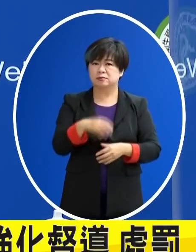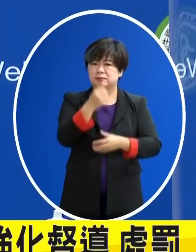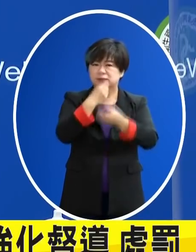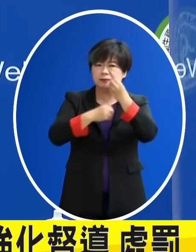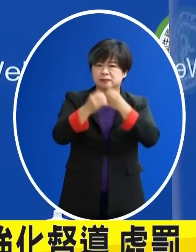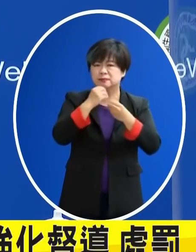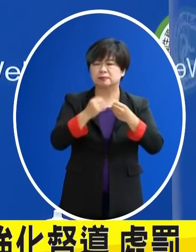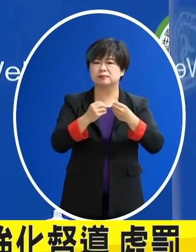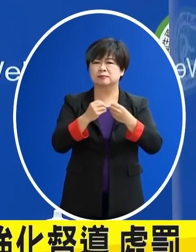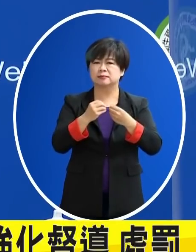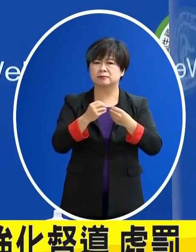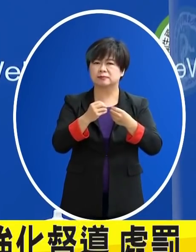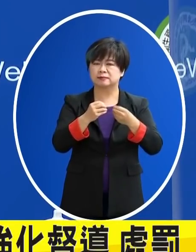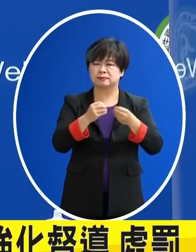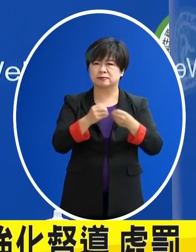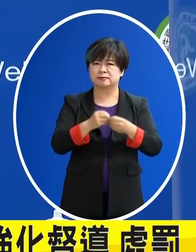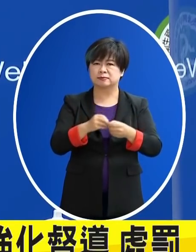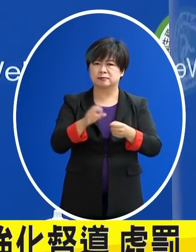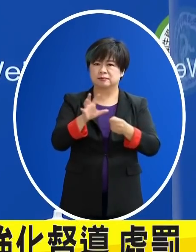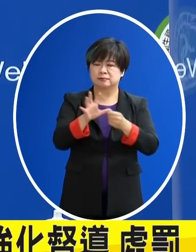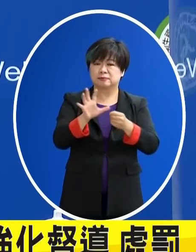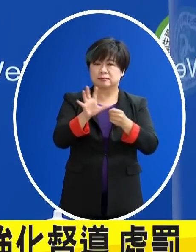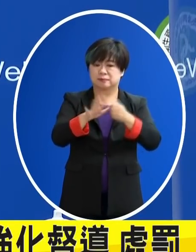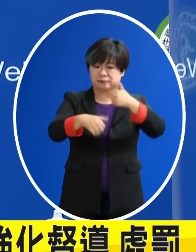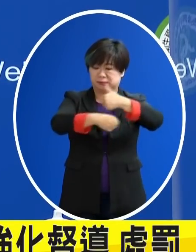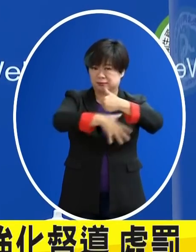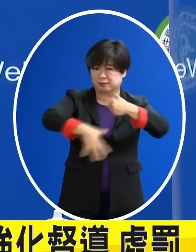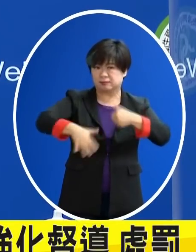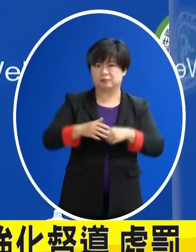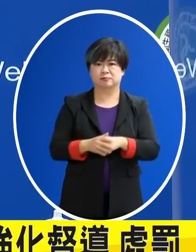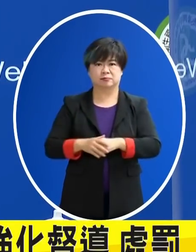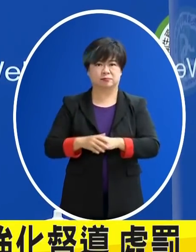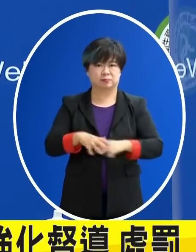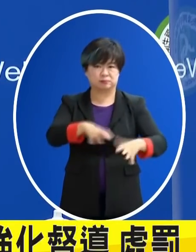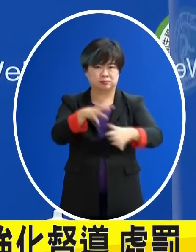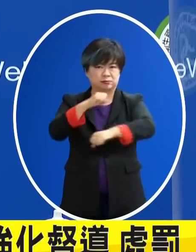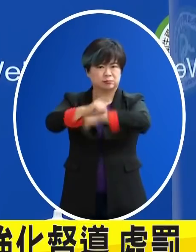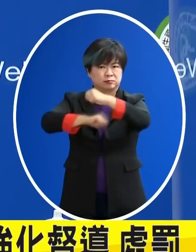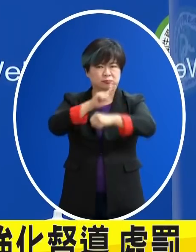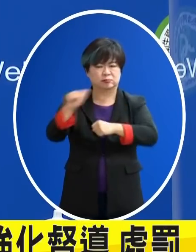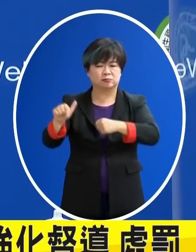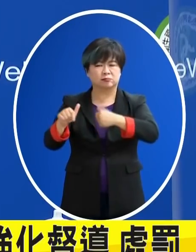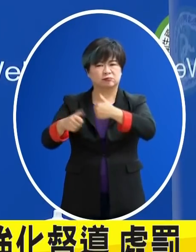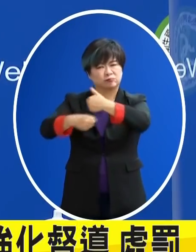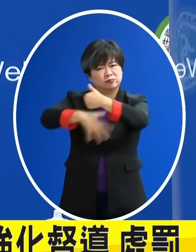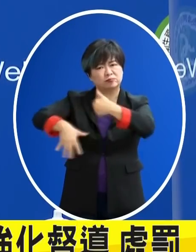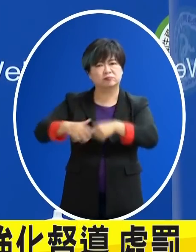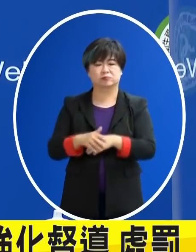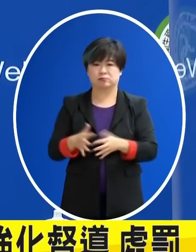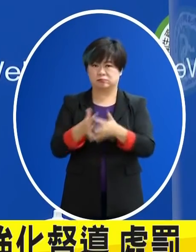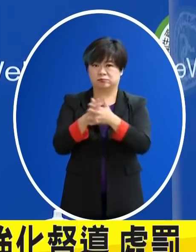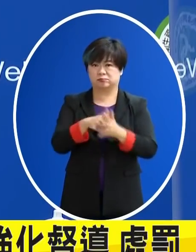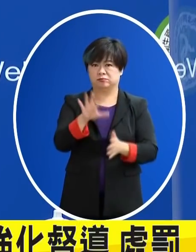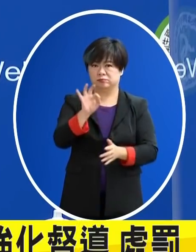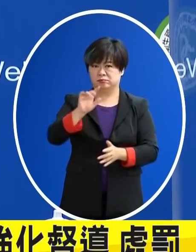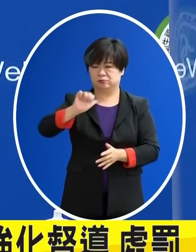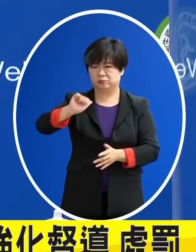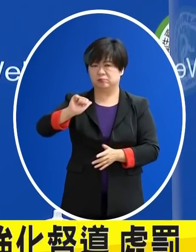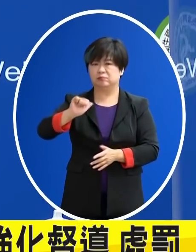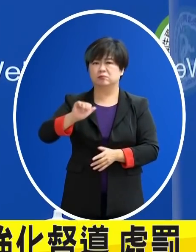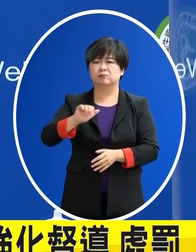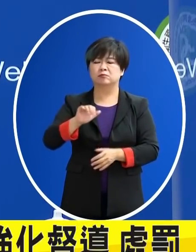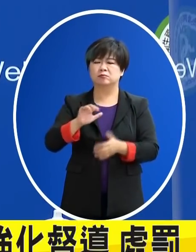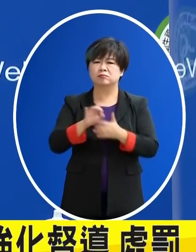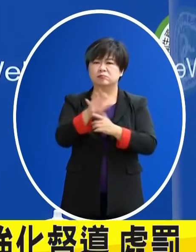品农粮组织，那世界动物卫生组织， 还有美国的 FDA 哈，美国农业